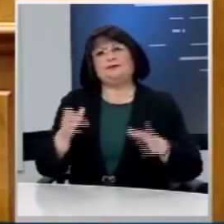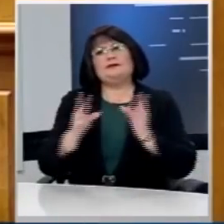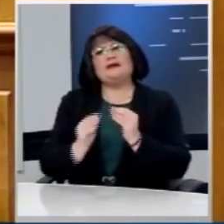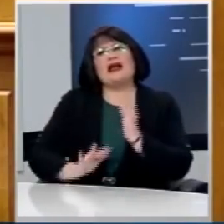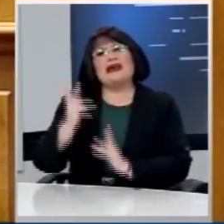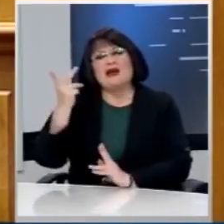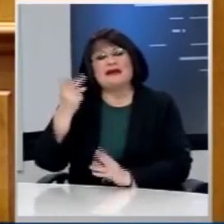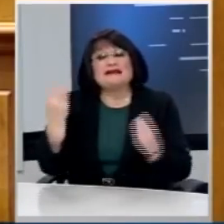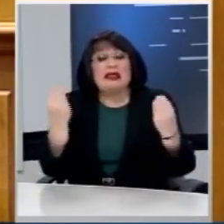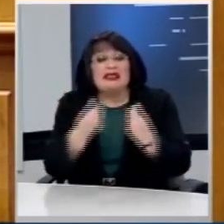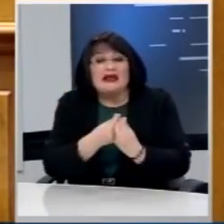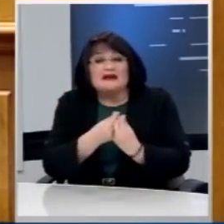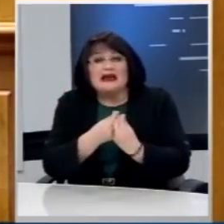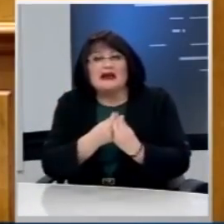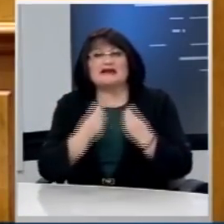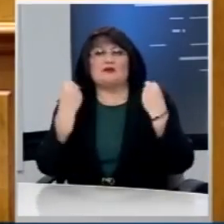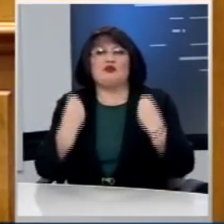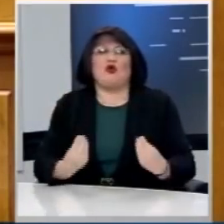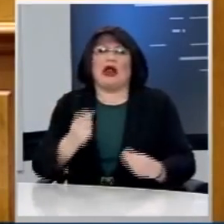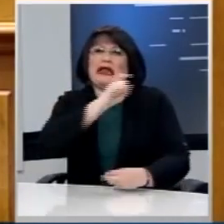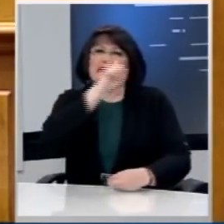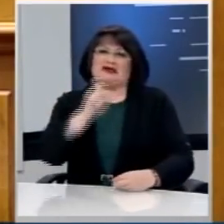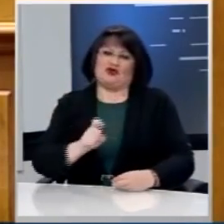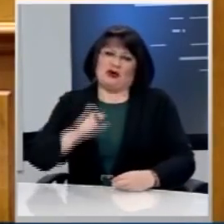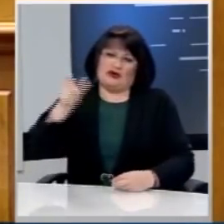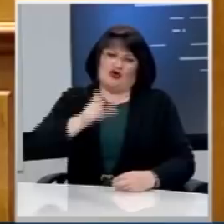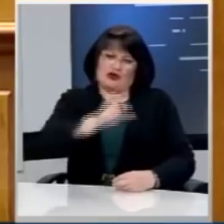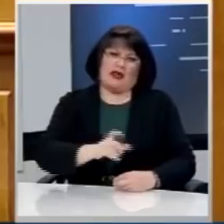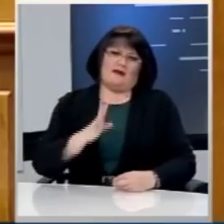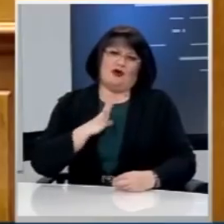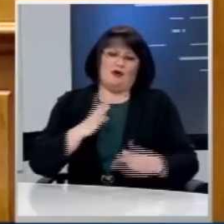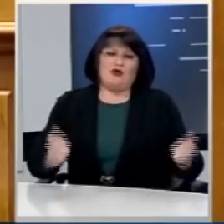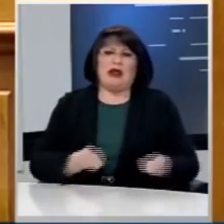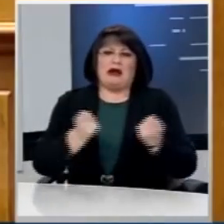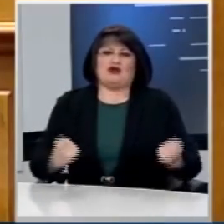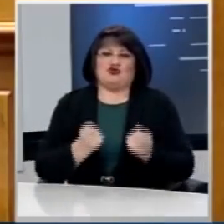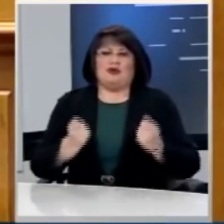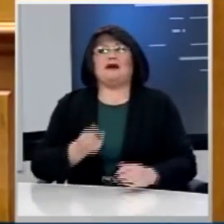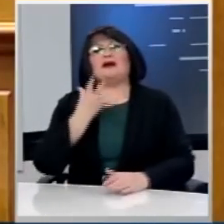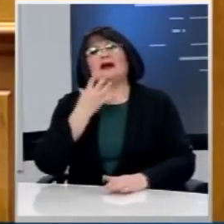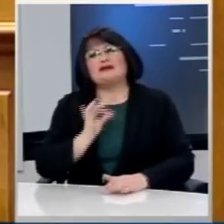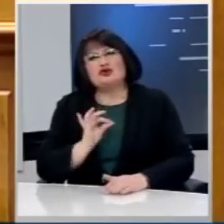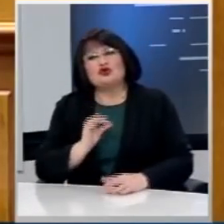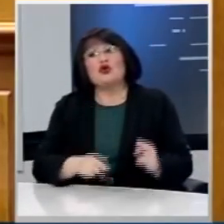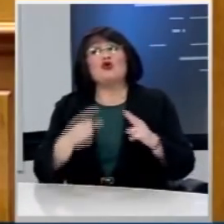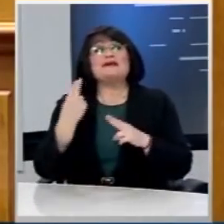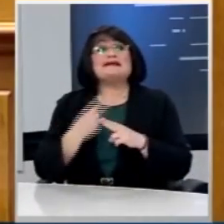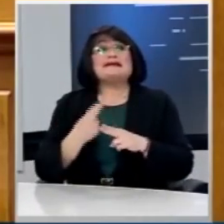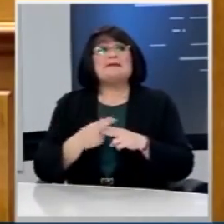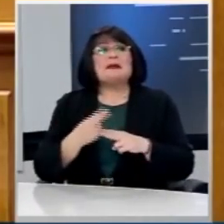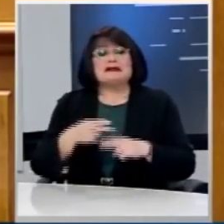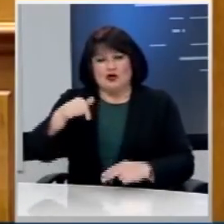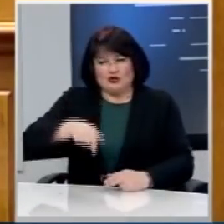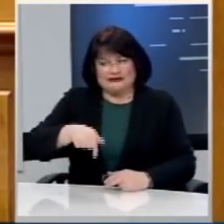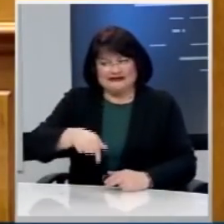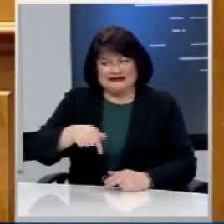ανάπτυξη δεν συμβαδίζει με καλυτέρευση της ζωής των εργαζομένων. Γι' αυτό και είναι σημαντικό